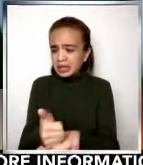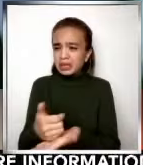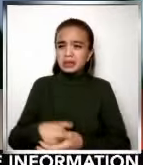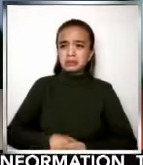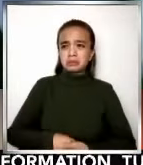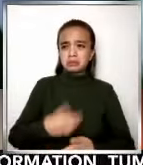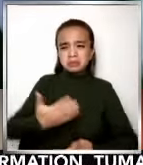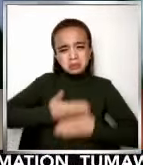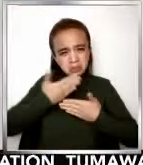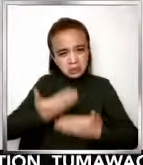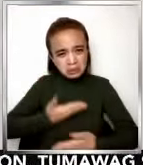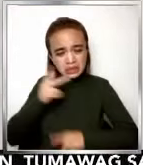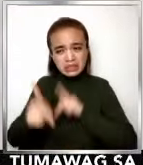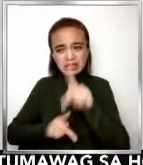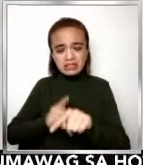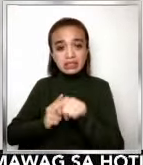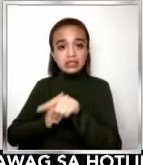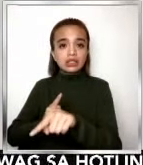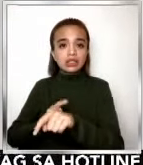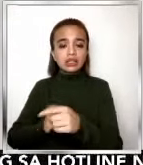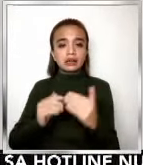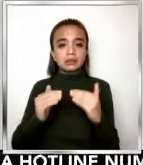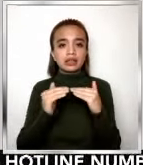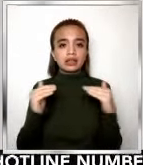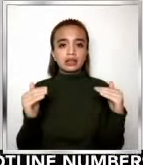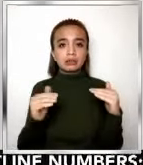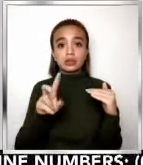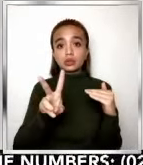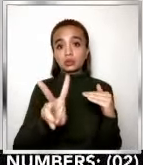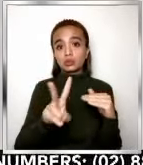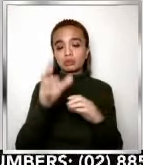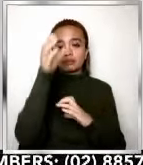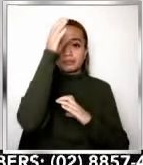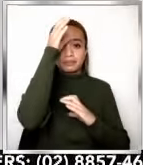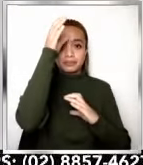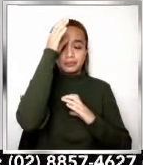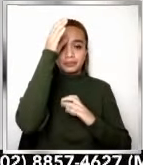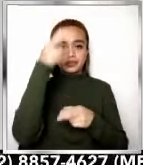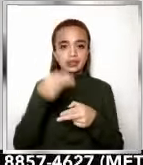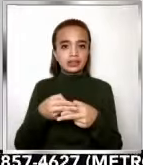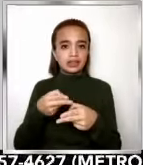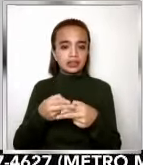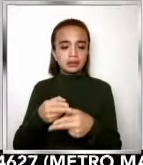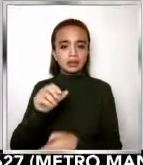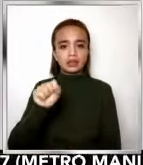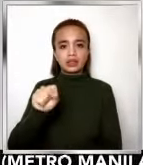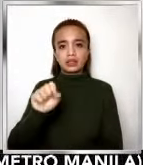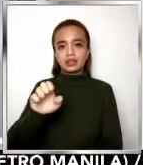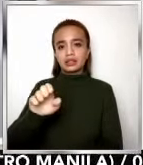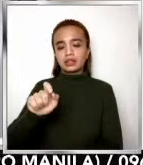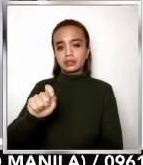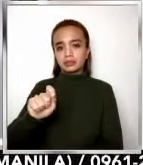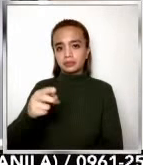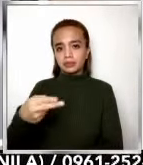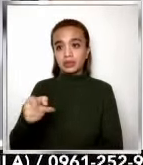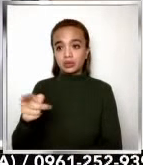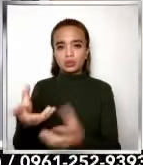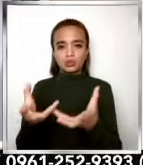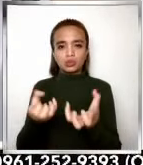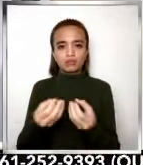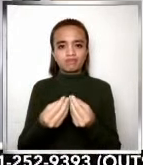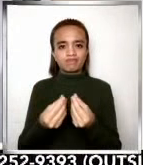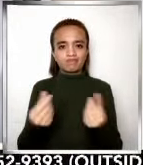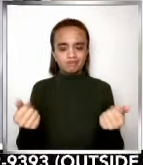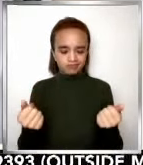May stage 2 cancer ang TV host at comedian na itago natin sa pangalang Seth at kailangan ng magpagamot. Dahil kailangan